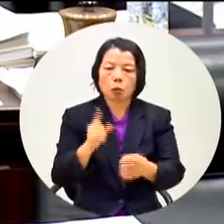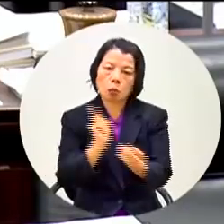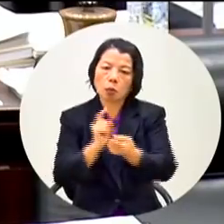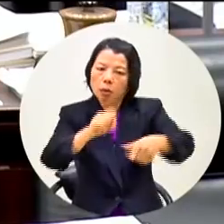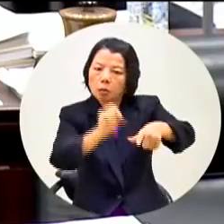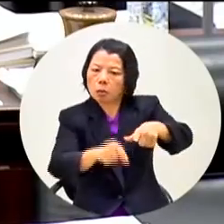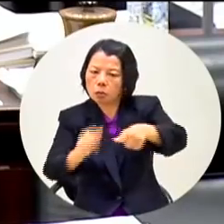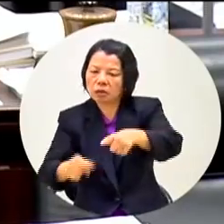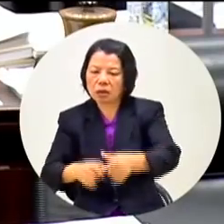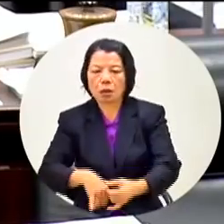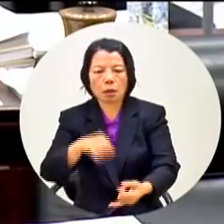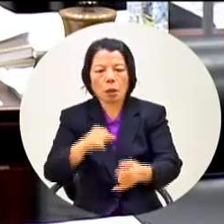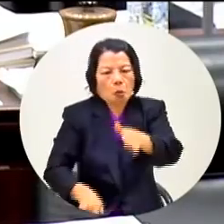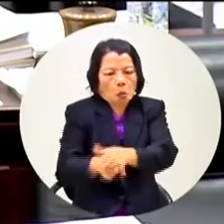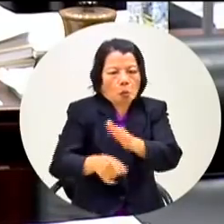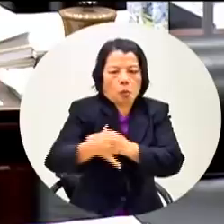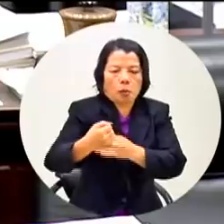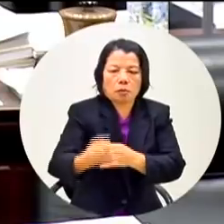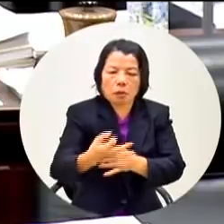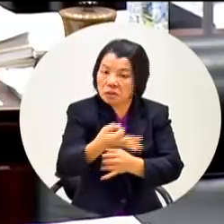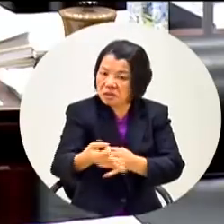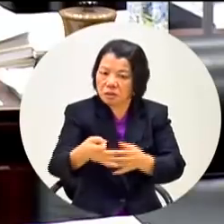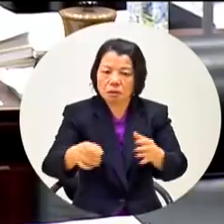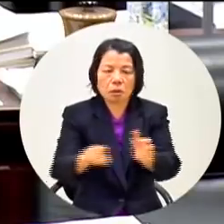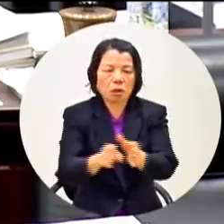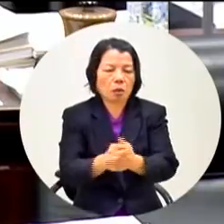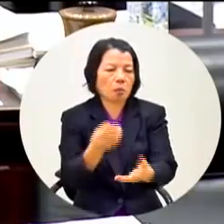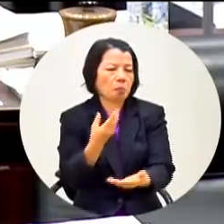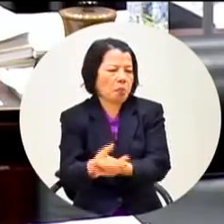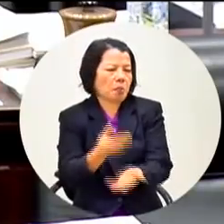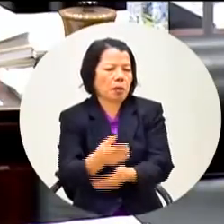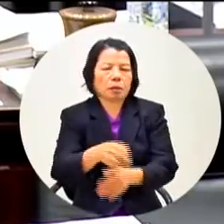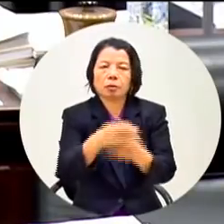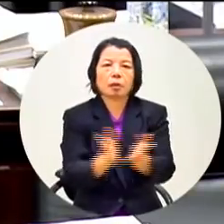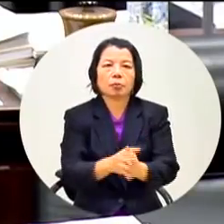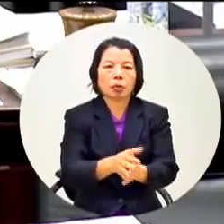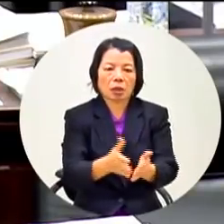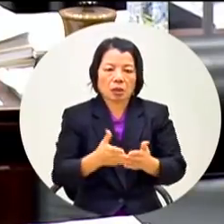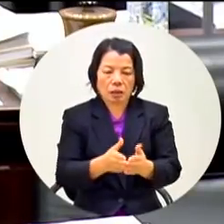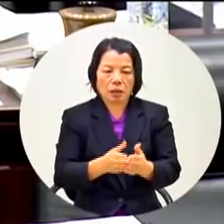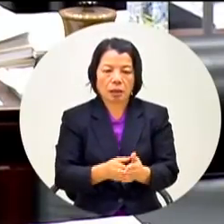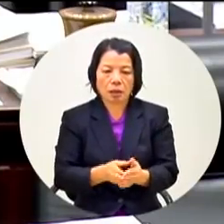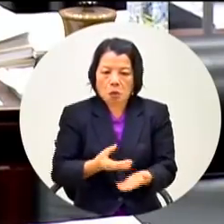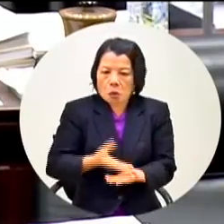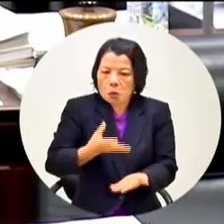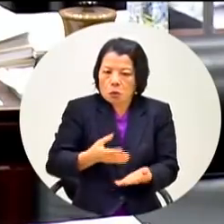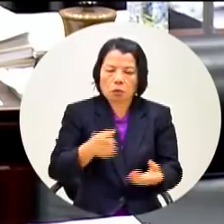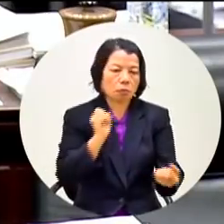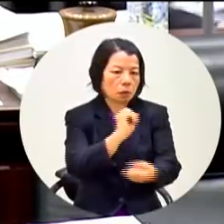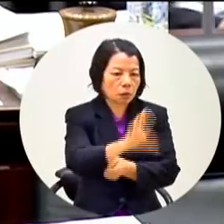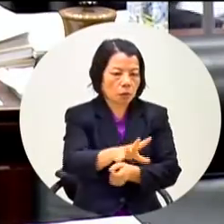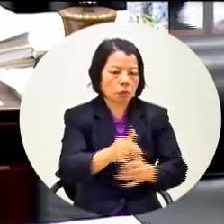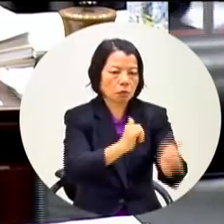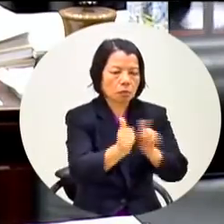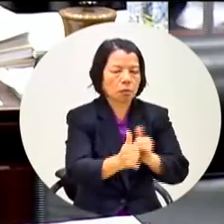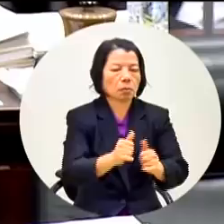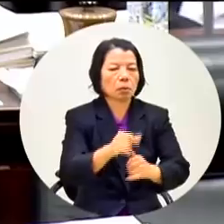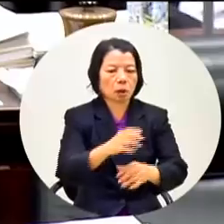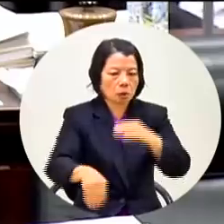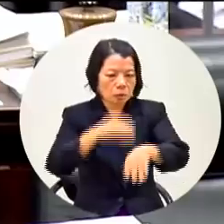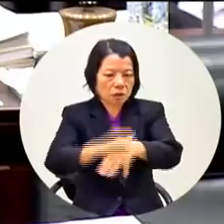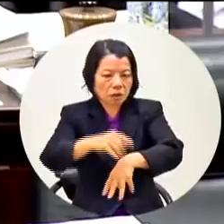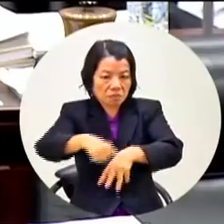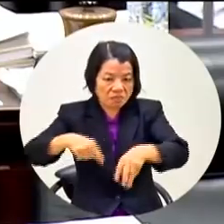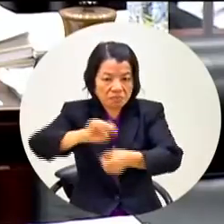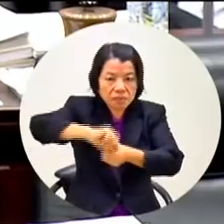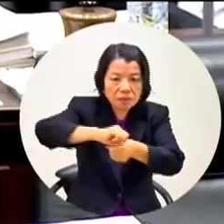等等，这些你要很清楚的跟市民朋友讲，这些成本到底要多少了？是要加30亿，加50亿，